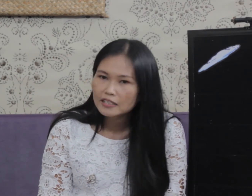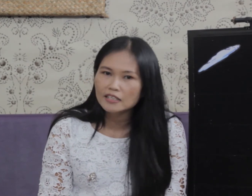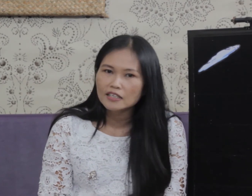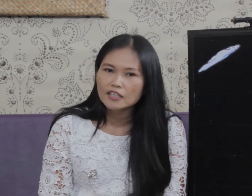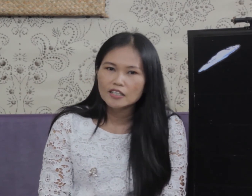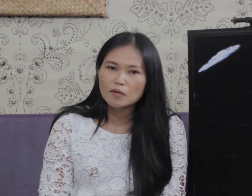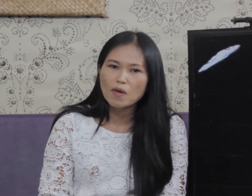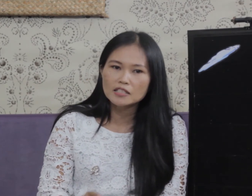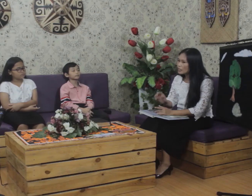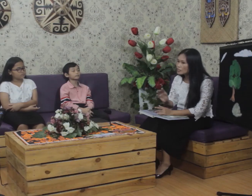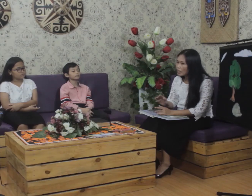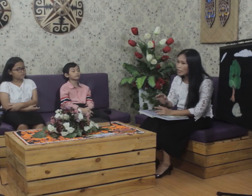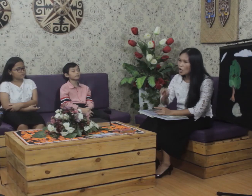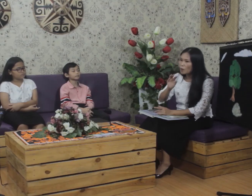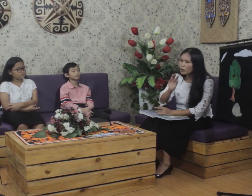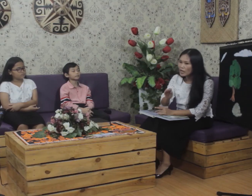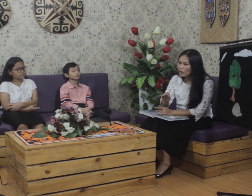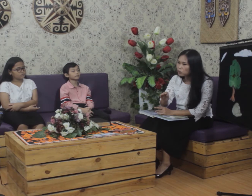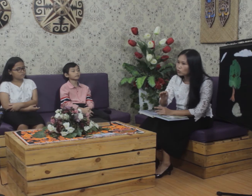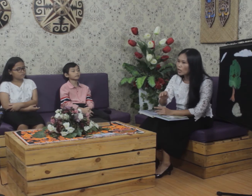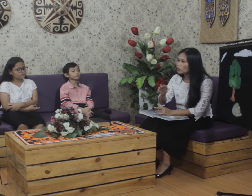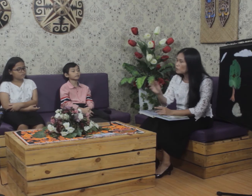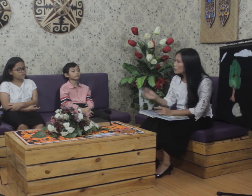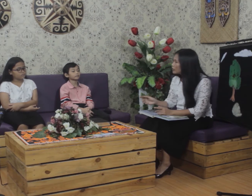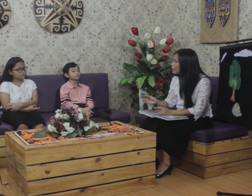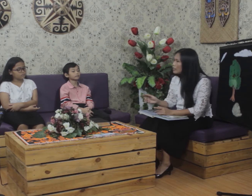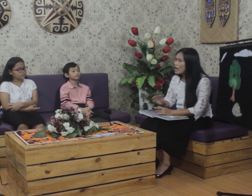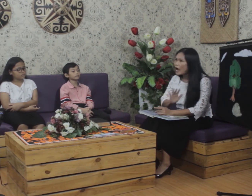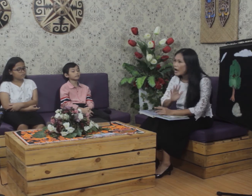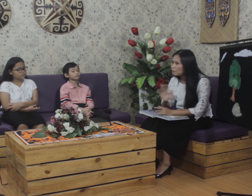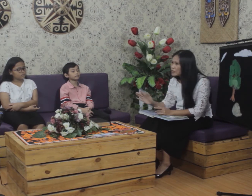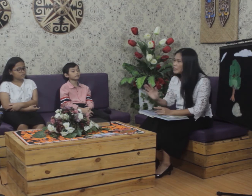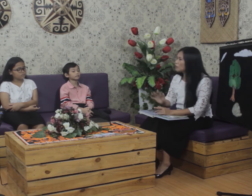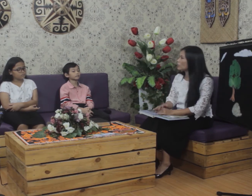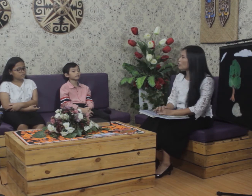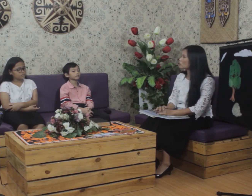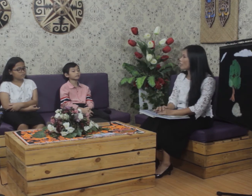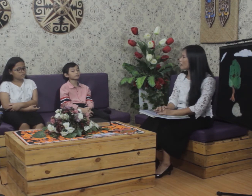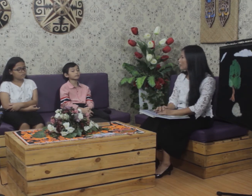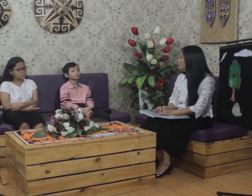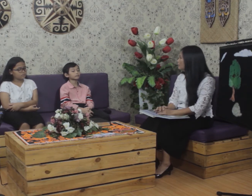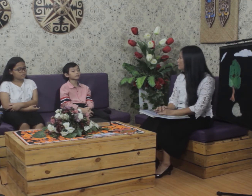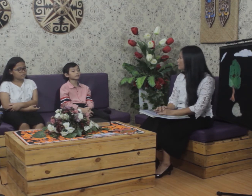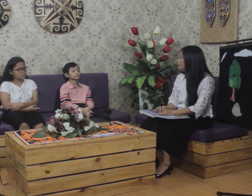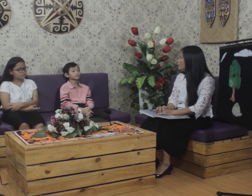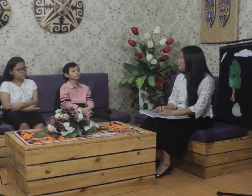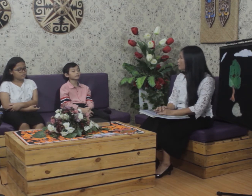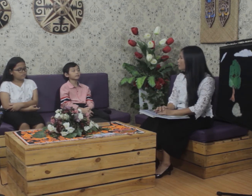setiap kali ya bangsa Israel menabur atau beternak, apa saja yang mereka